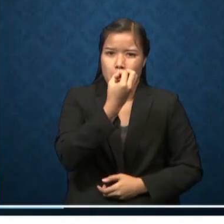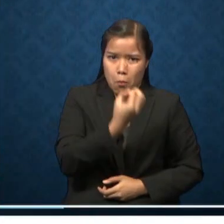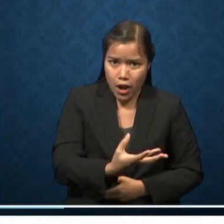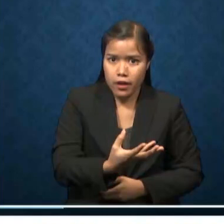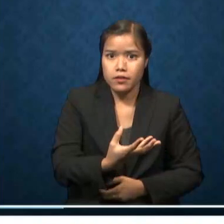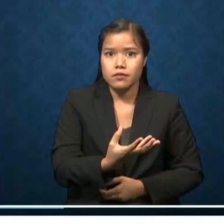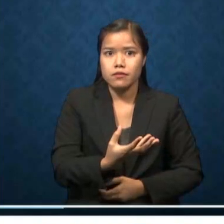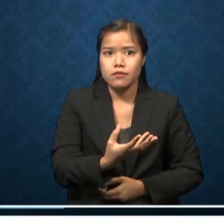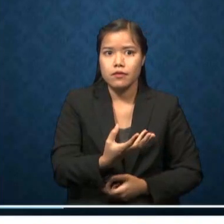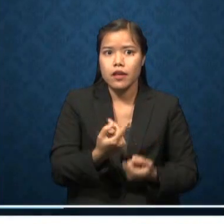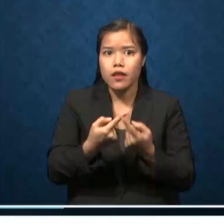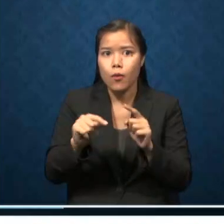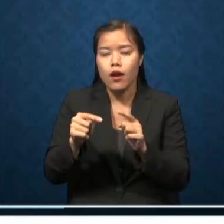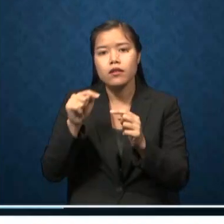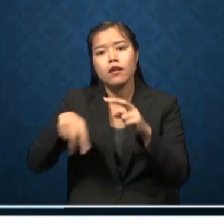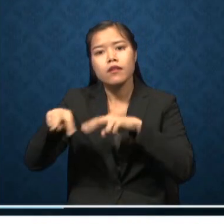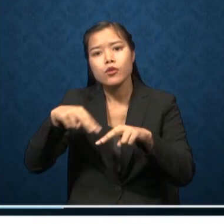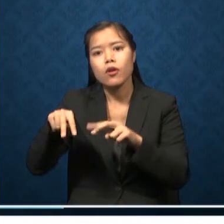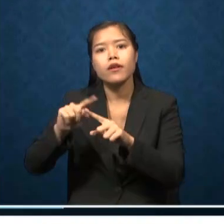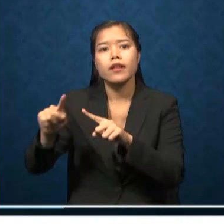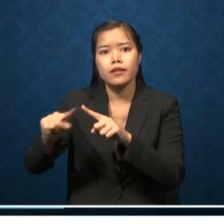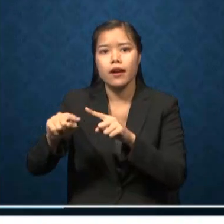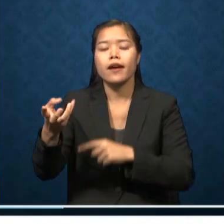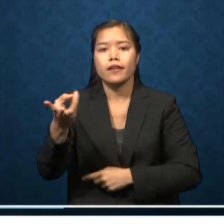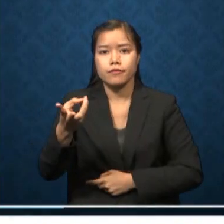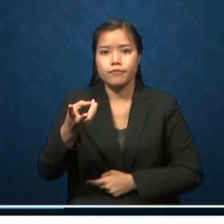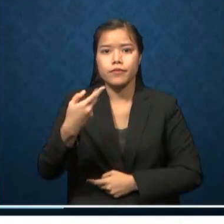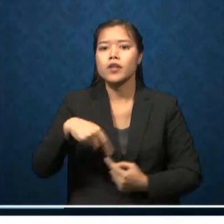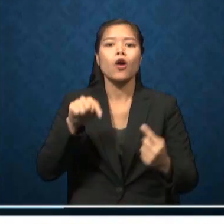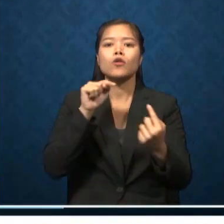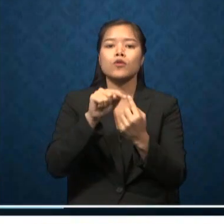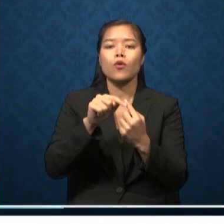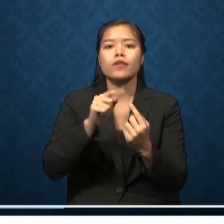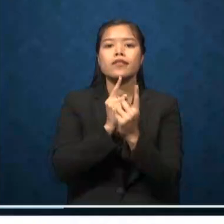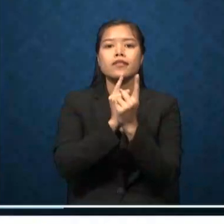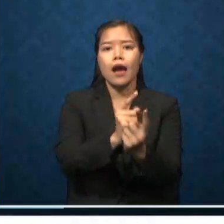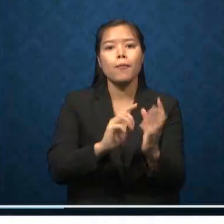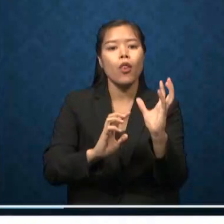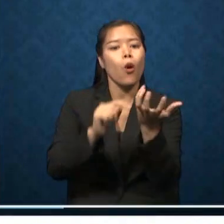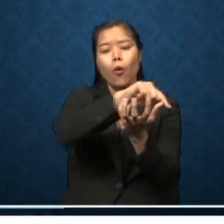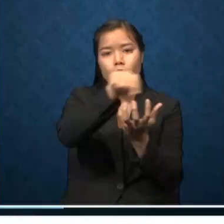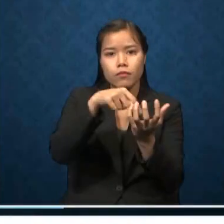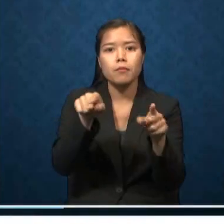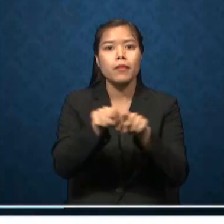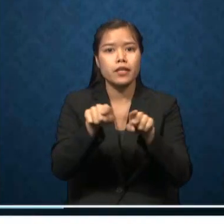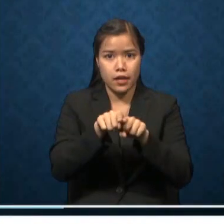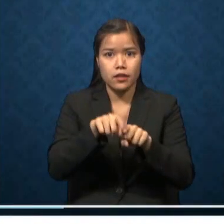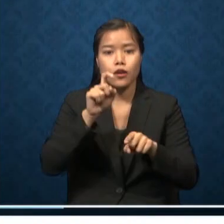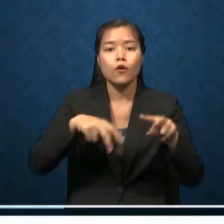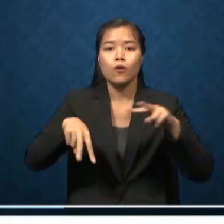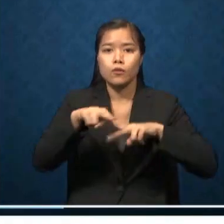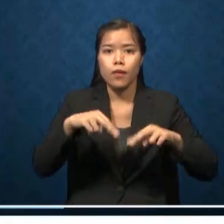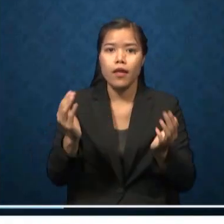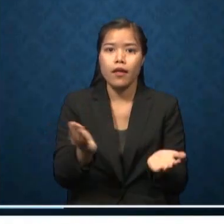2qหรือว่ากลุ่มคัดกรองต่างๆซึ่งก็เป็นไปตามสถิติทั่วโลกนะคะเหมือนกันอย่างไรก็ตามทีเราก็ต้องติดตั้งการดูแลนะคะส่ง